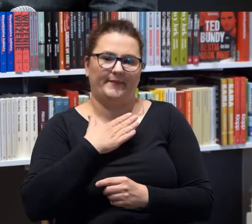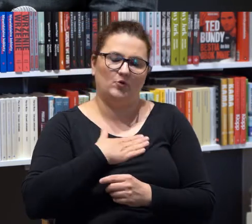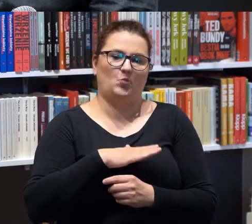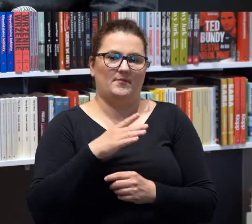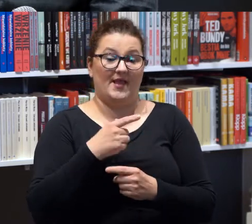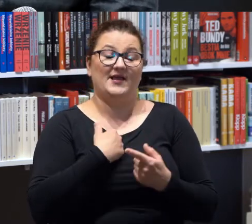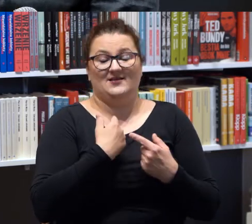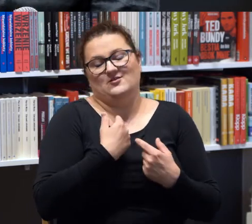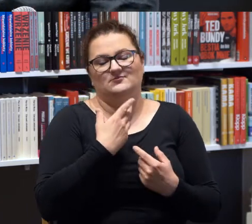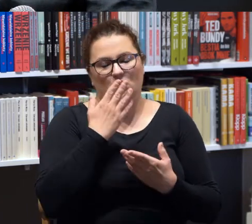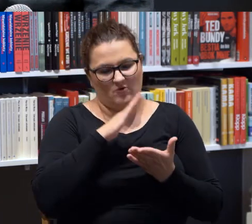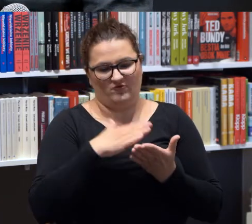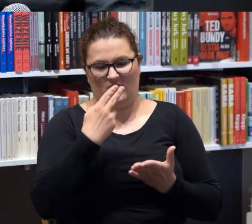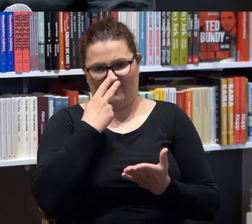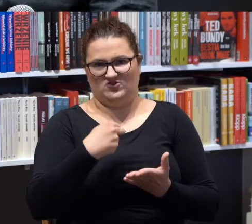książkę.